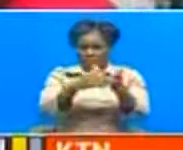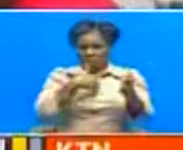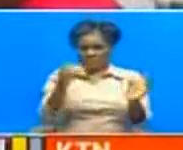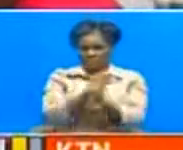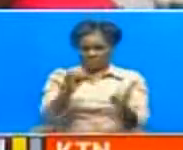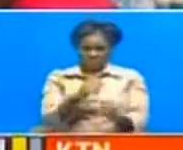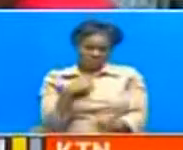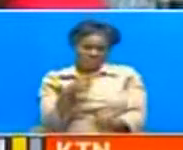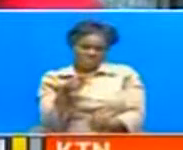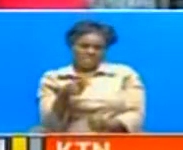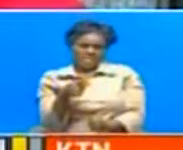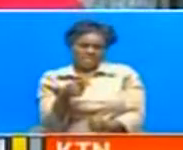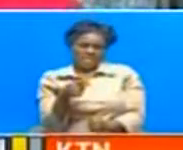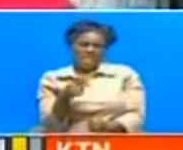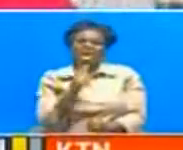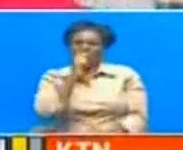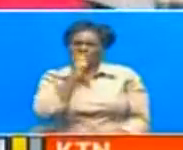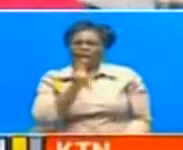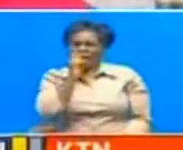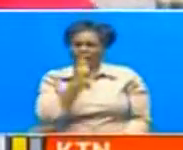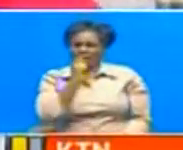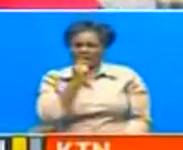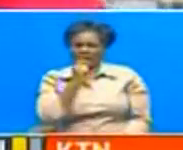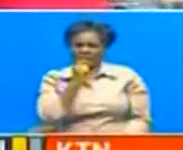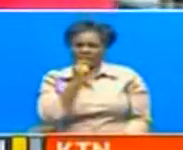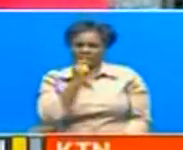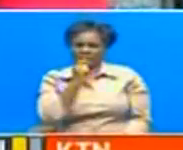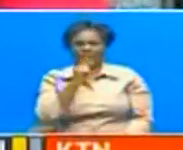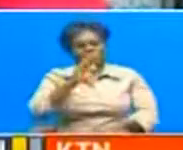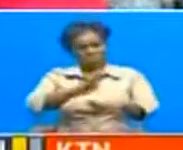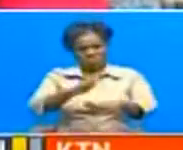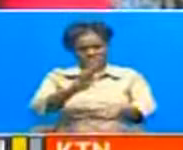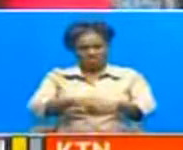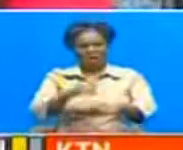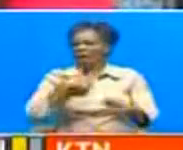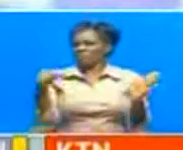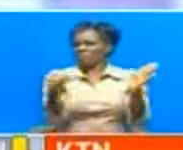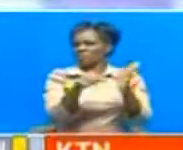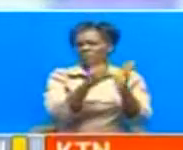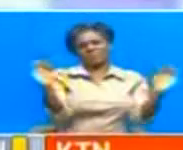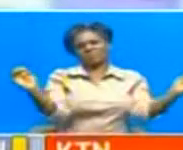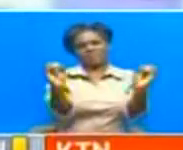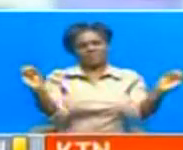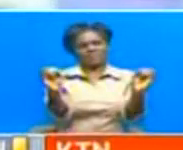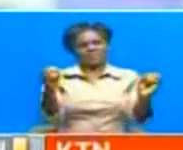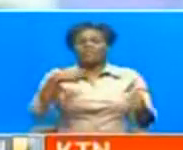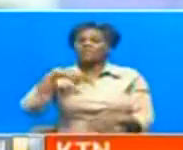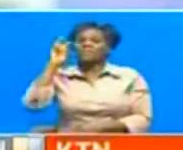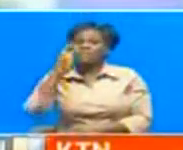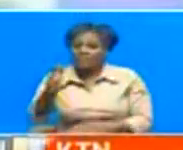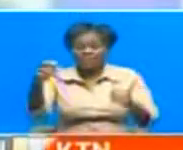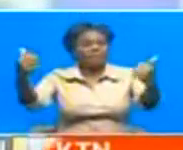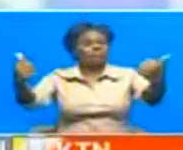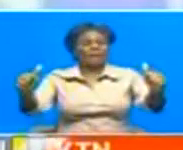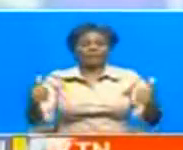long as I feel the texture or the meat is well lathered, I wouldn't have a problem with that. Sijawahi ona mtu anakula nyama